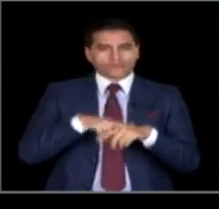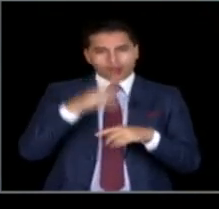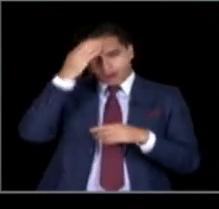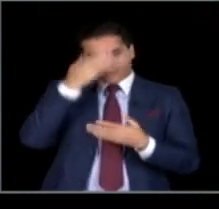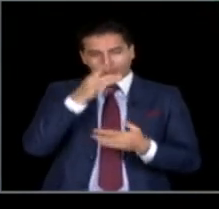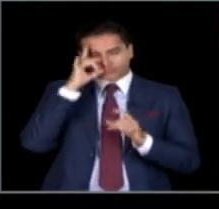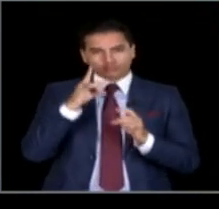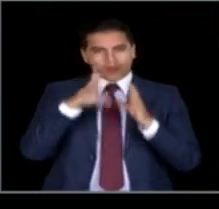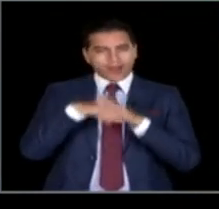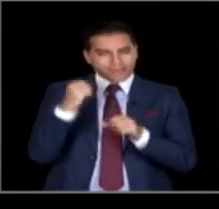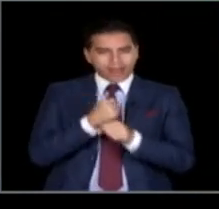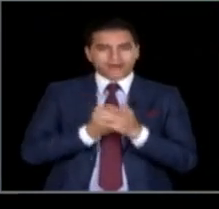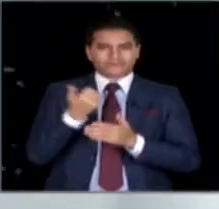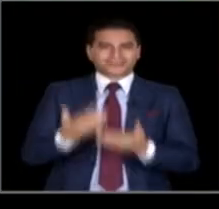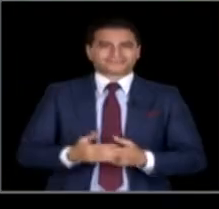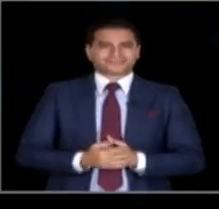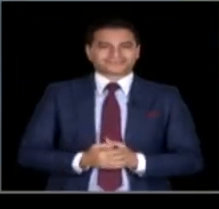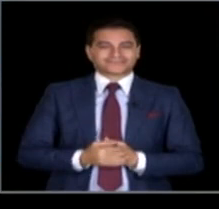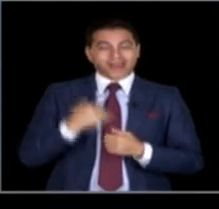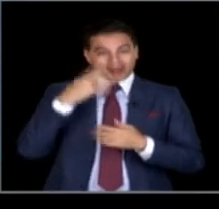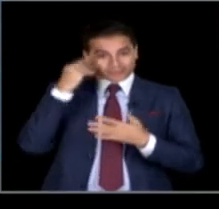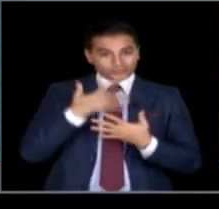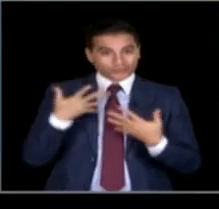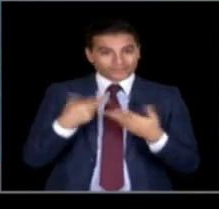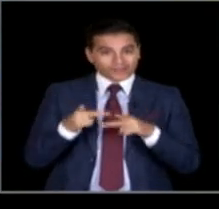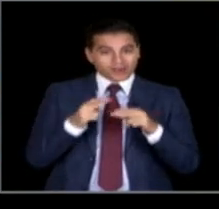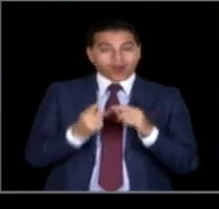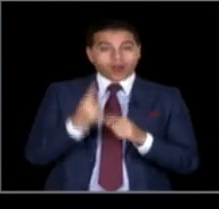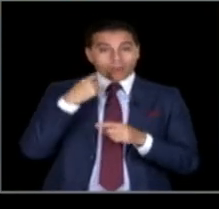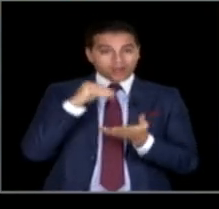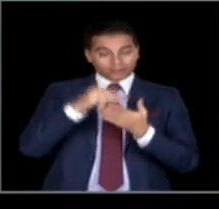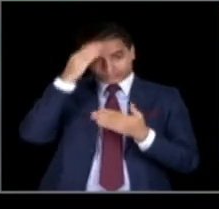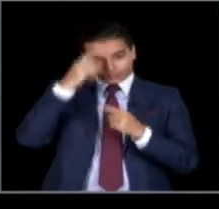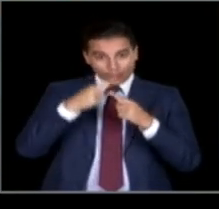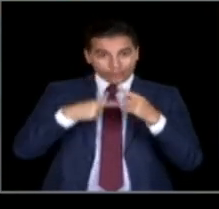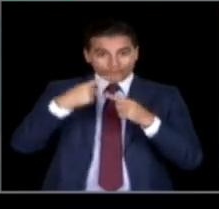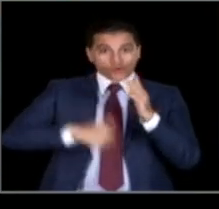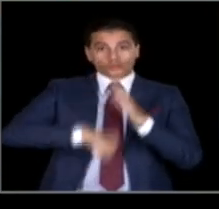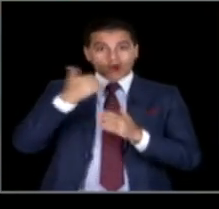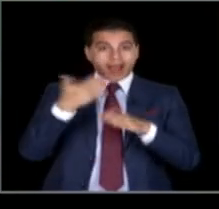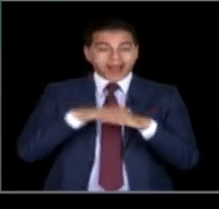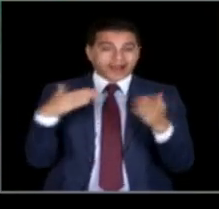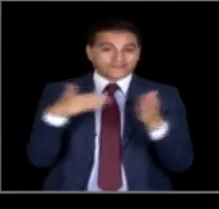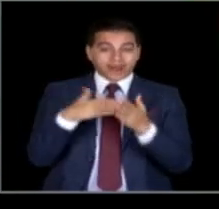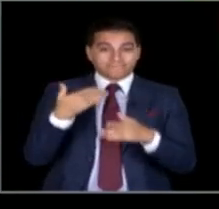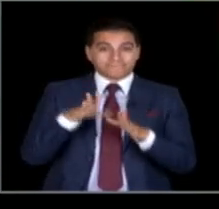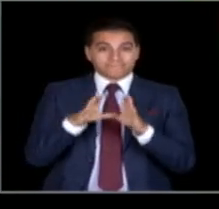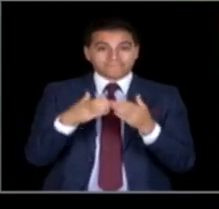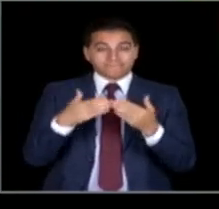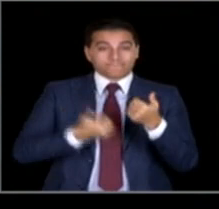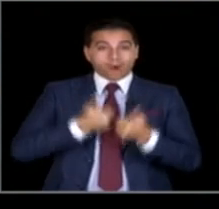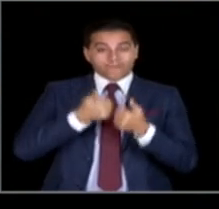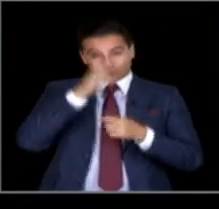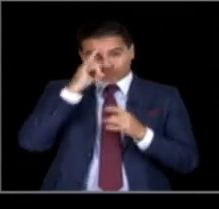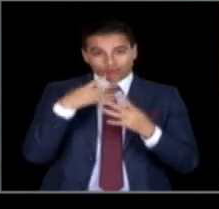العباقرة، وإن شاء الله أتعد فريق. شاركت في أول موسم للقادرون باختلاف، وصلنا نص النهائي مع فريق المغامرون. جمعت